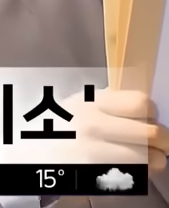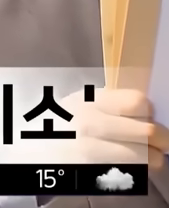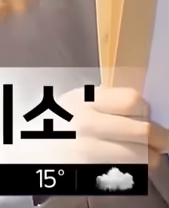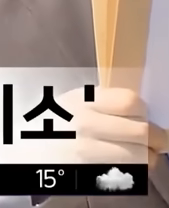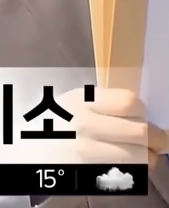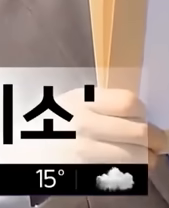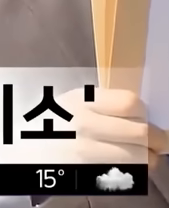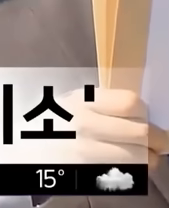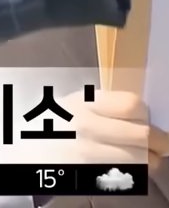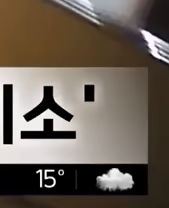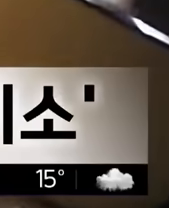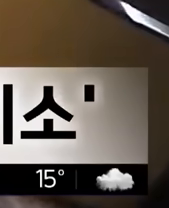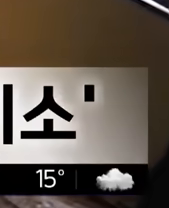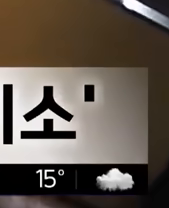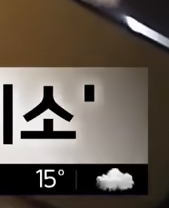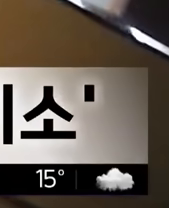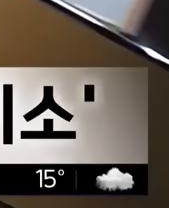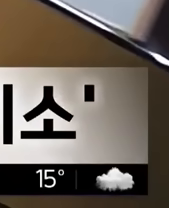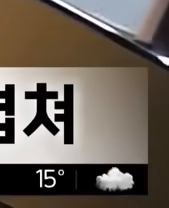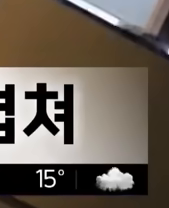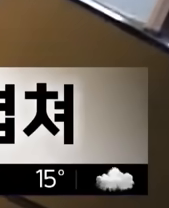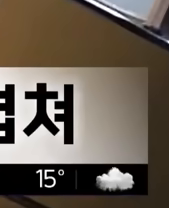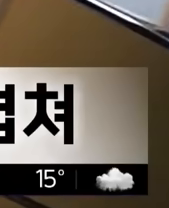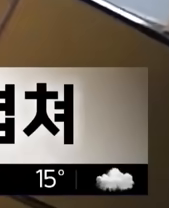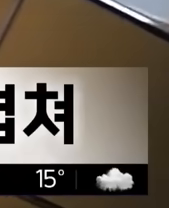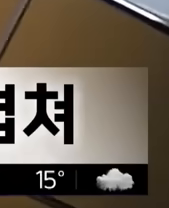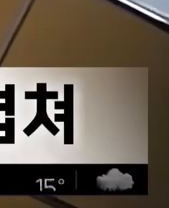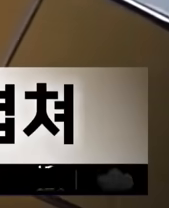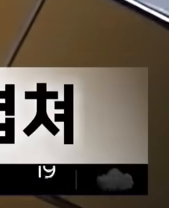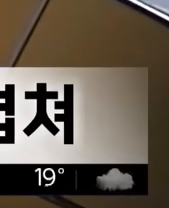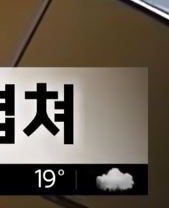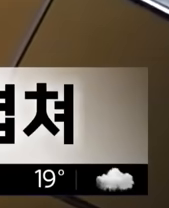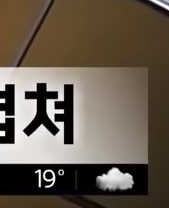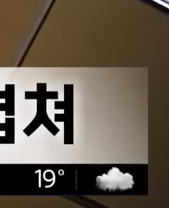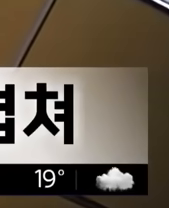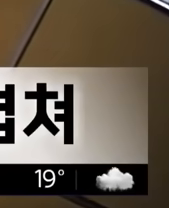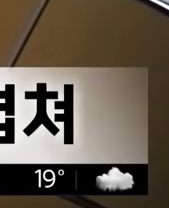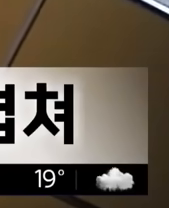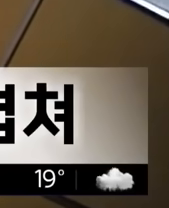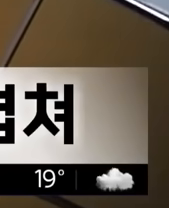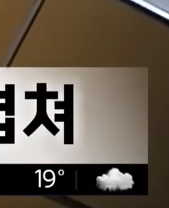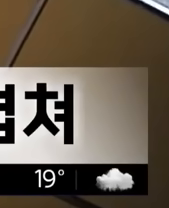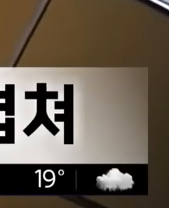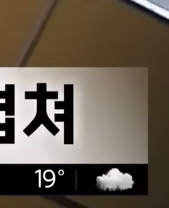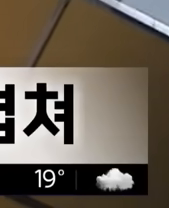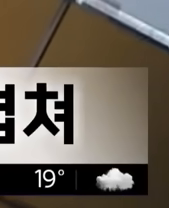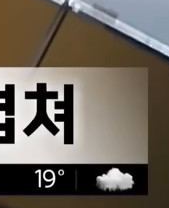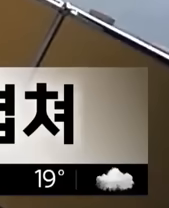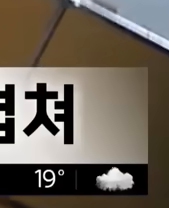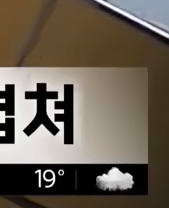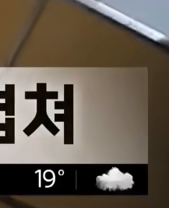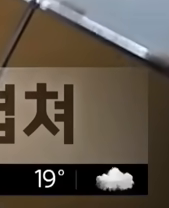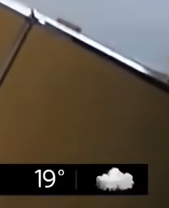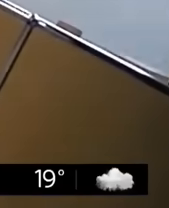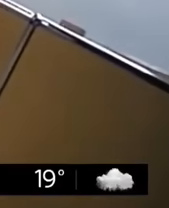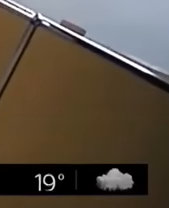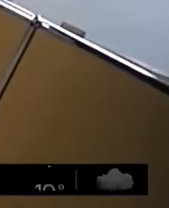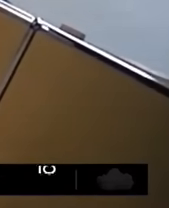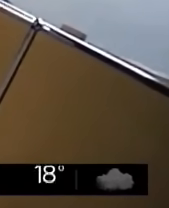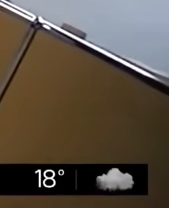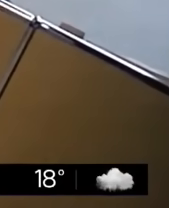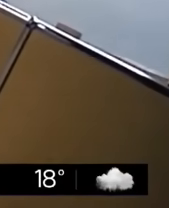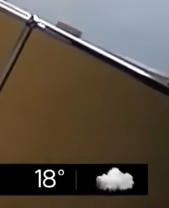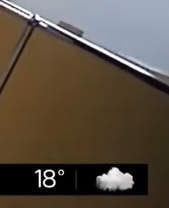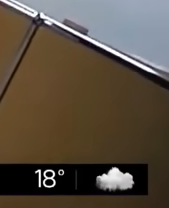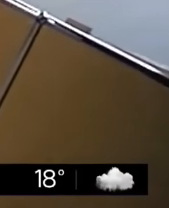권고한 겁니다. 청탁금지법 위반 혐의는 디올백을 받은 상대방인 김 여사와도 겹치는 혐의입니다.